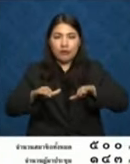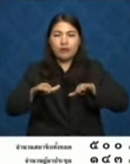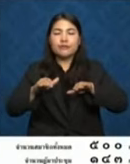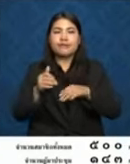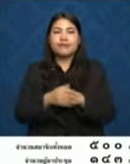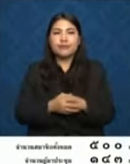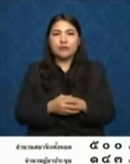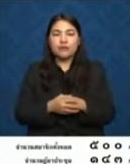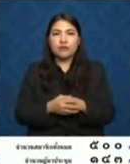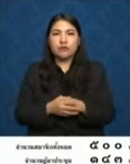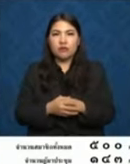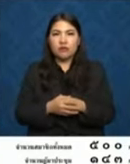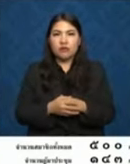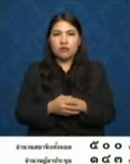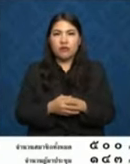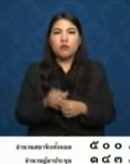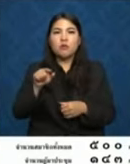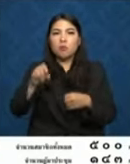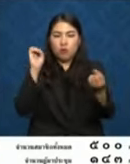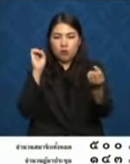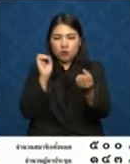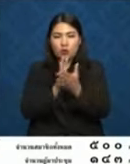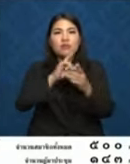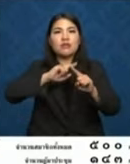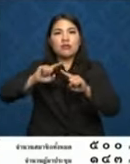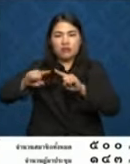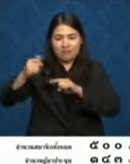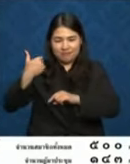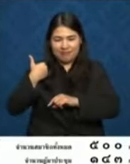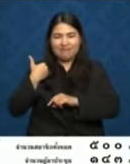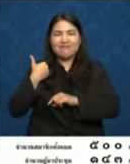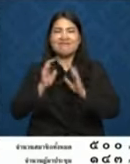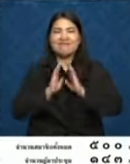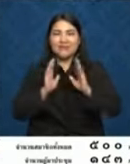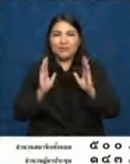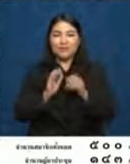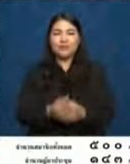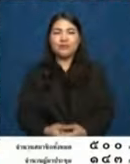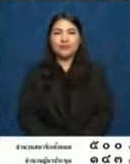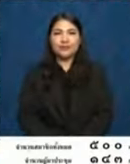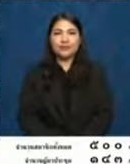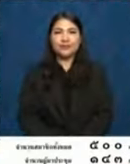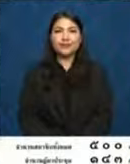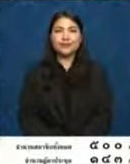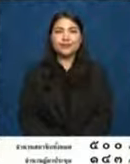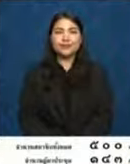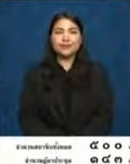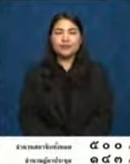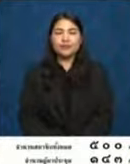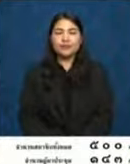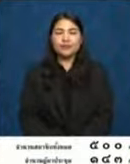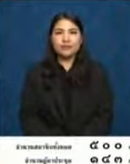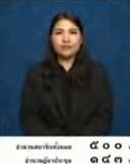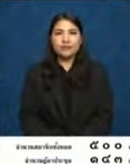ซึ่งมันเป็นผลกระทบมากมายทีเดียวนะครับท่านประธานนะกราบขอบพระคุณครับ ข